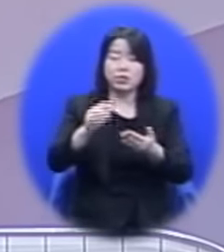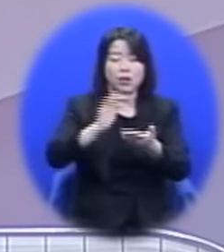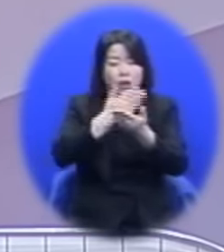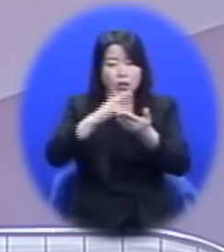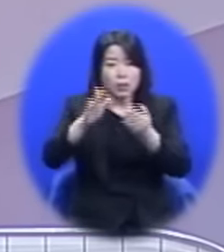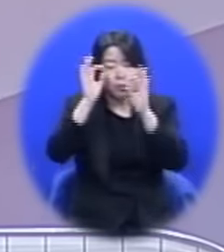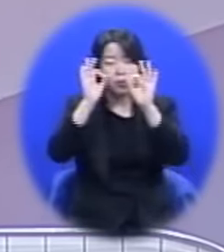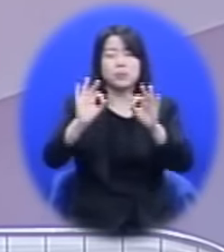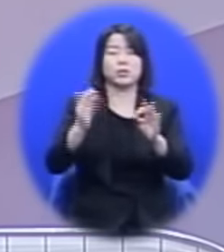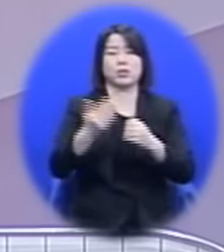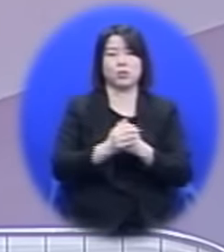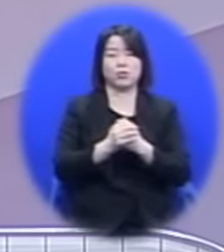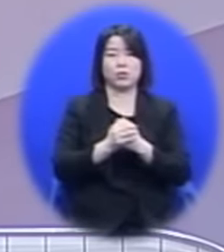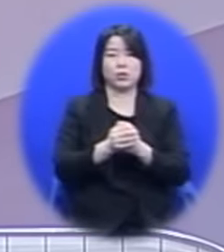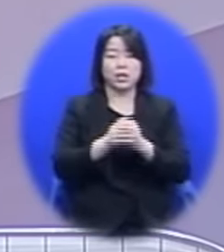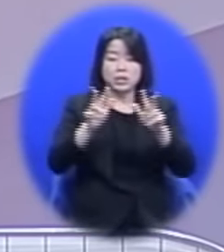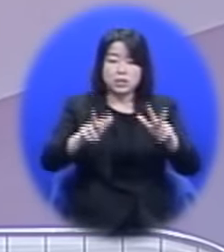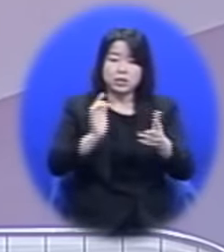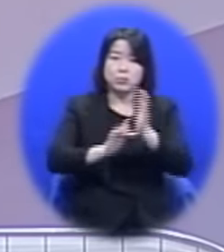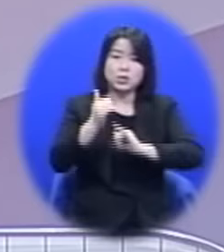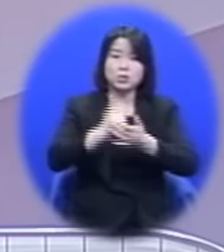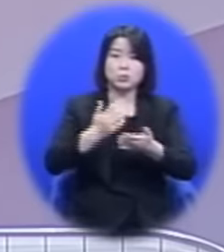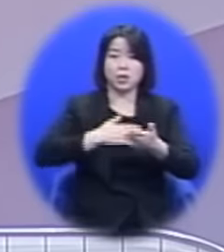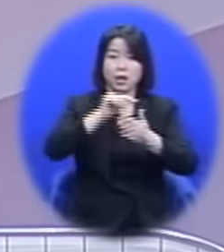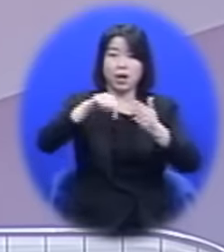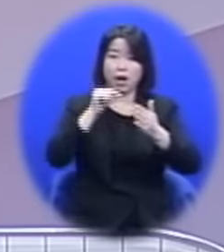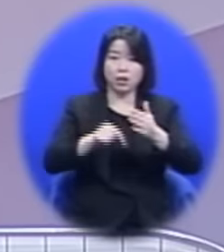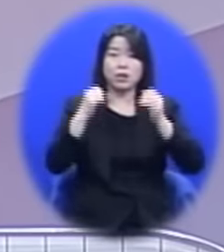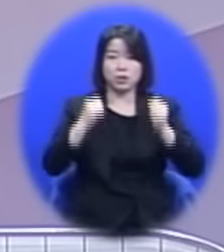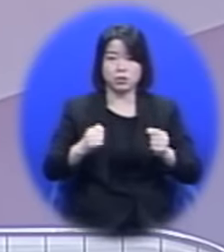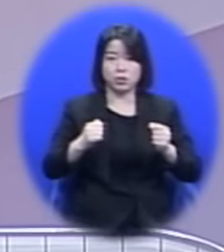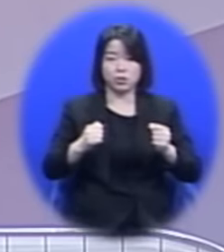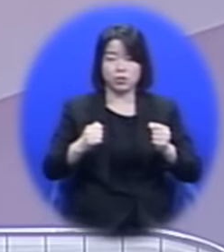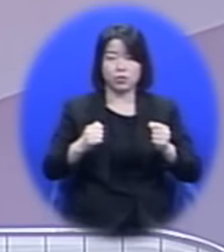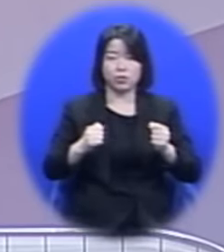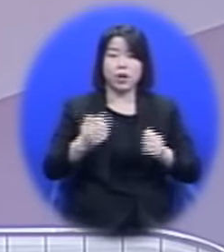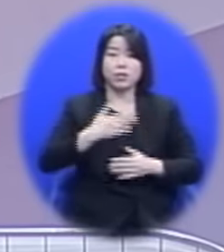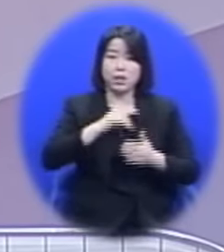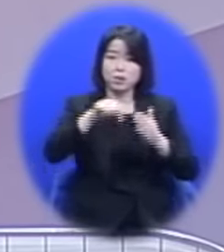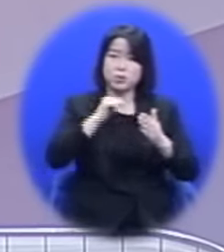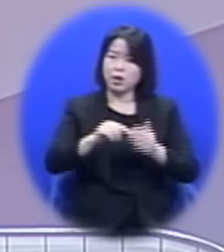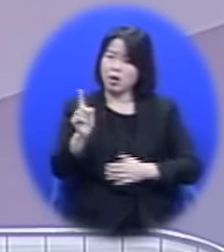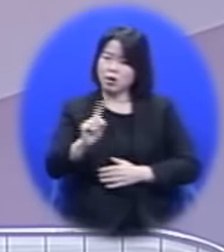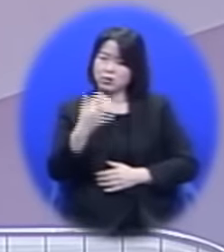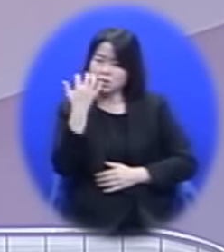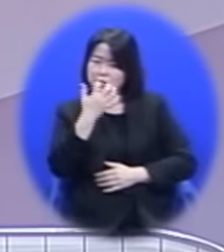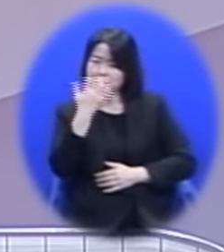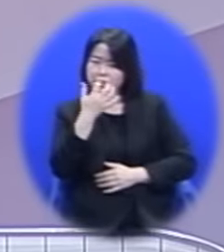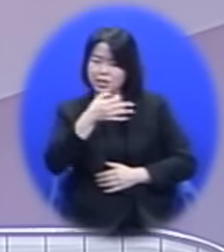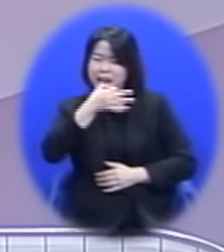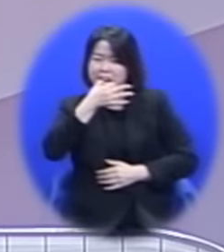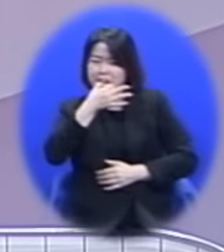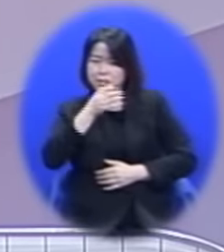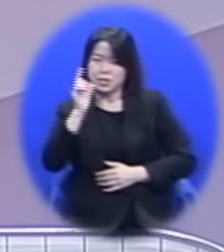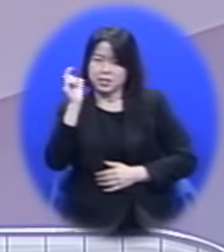예수님이 지금 내 안에 계십니다. 내 속에 어떤 성적인 욕구가 강해요.